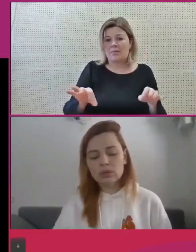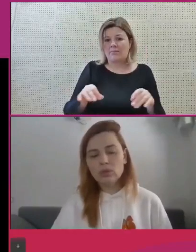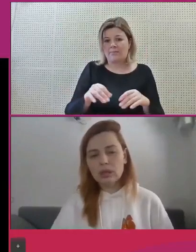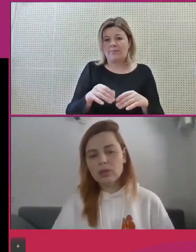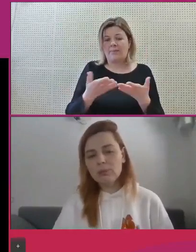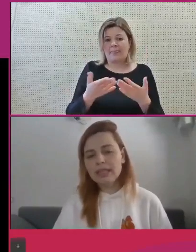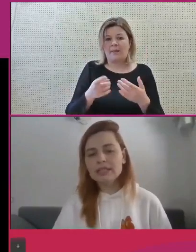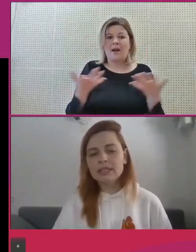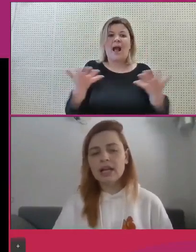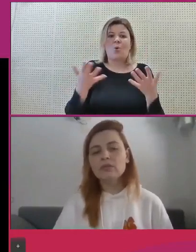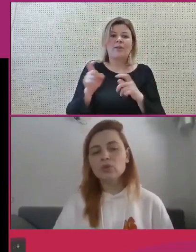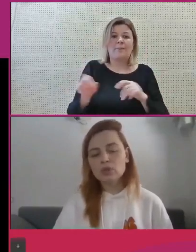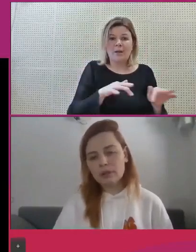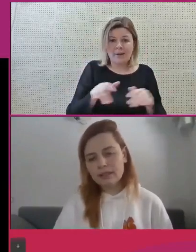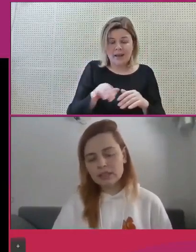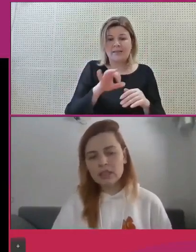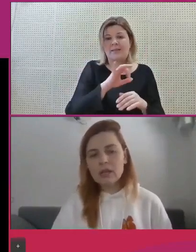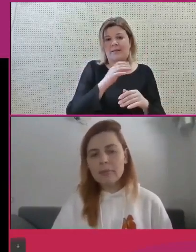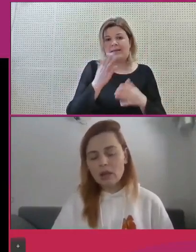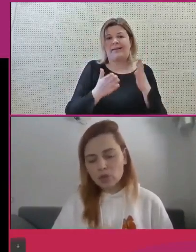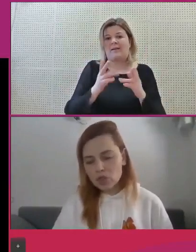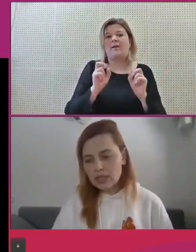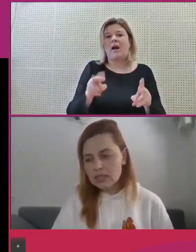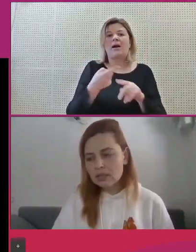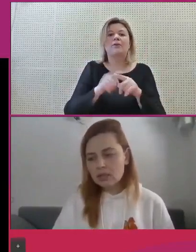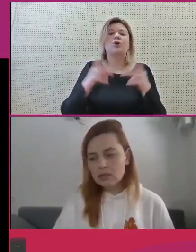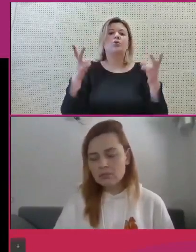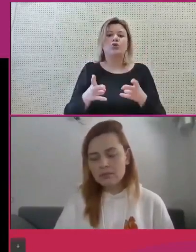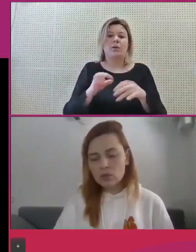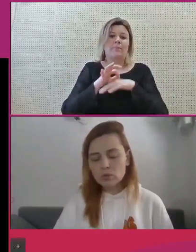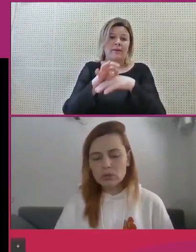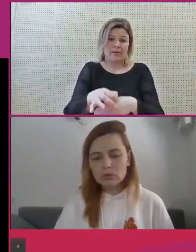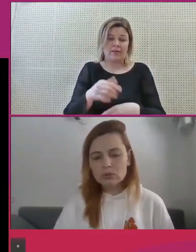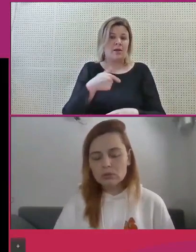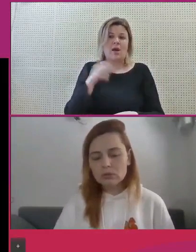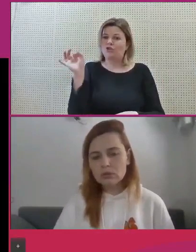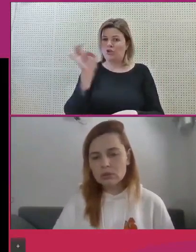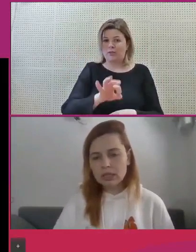то или иное там мероприятие или как его нужно проводить. Я очень часто провожу